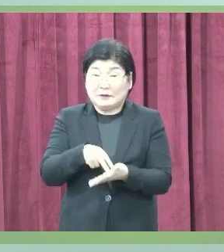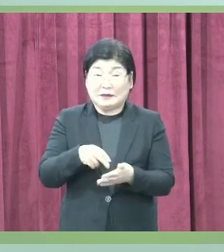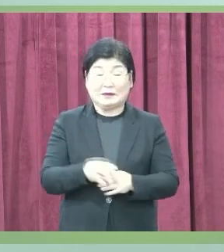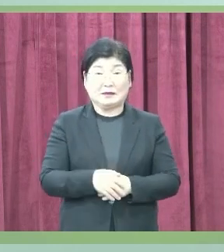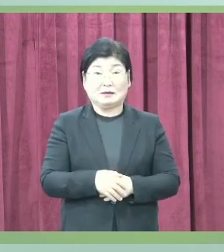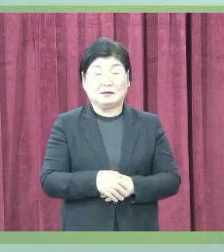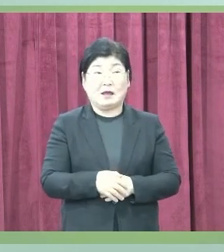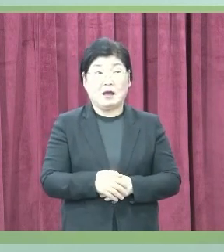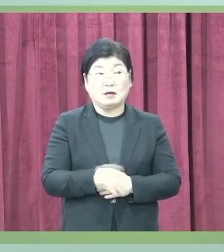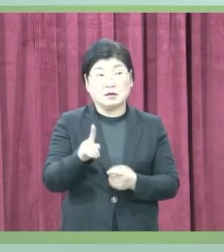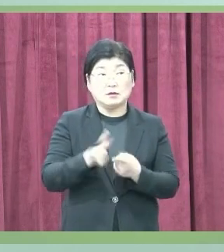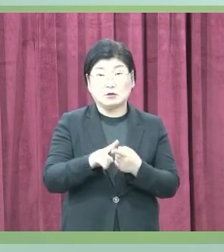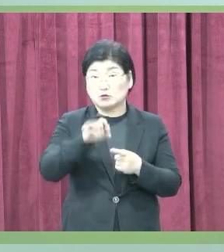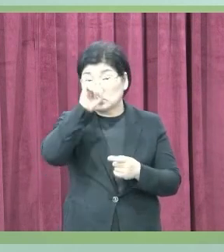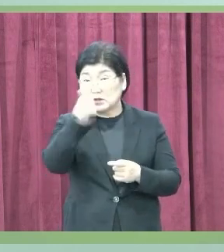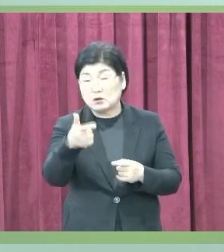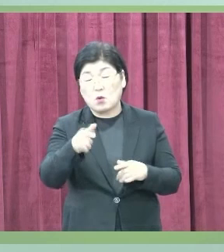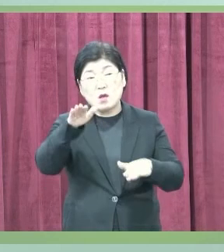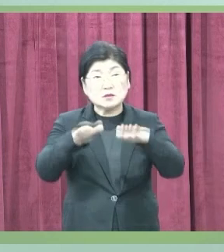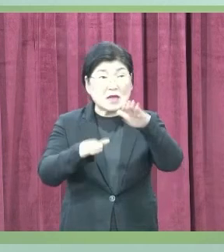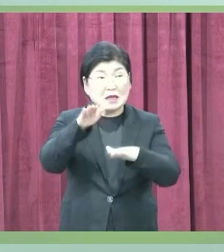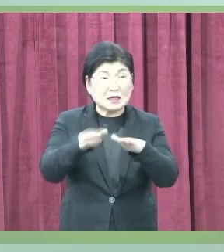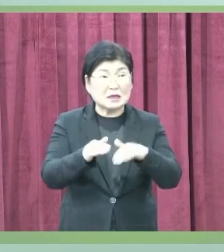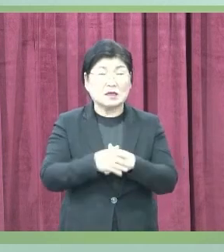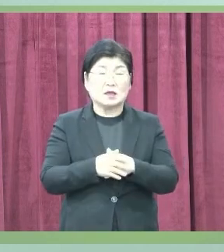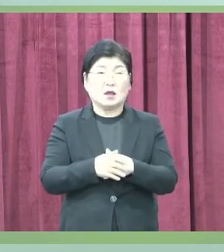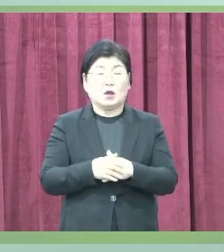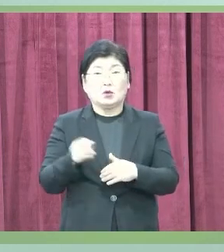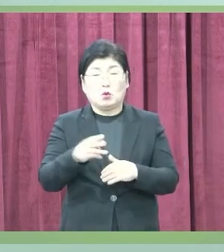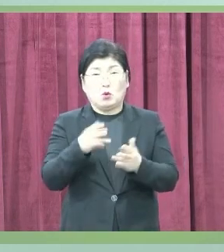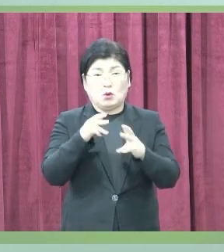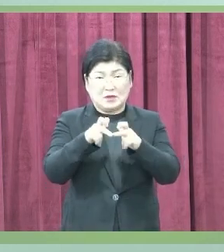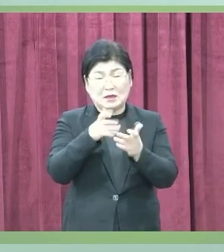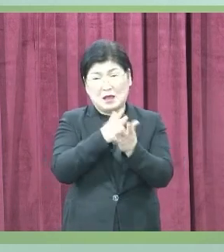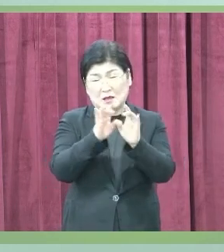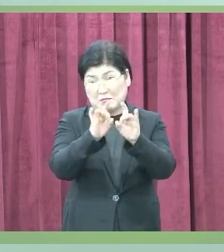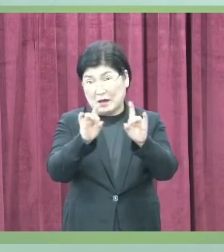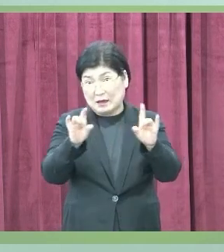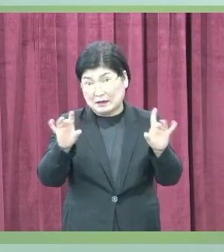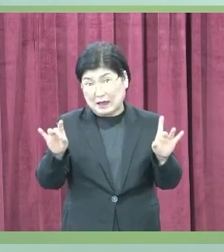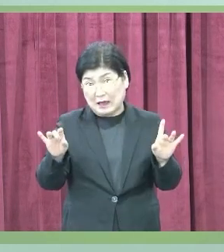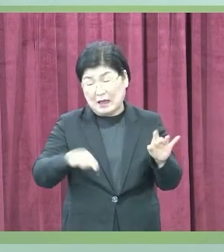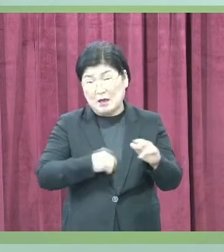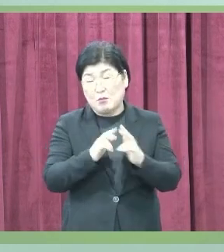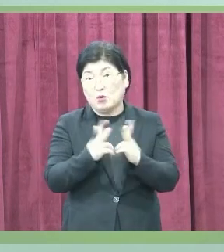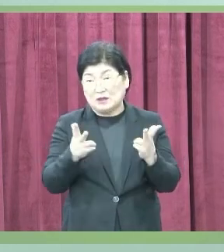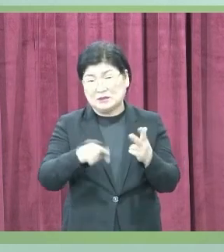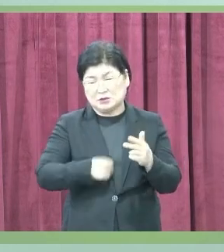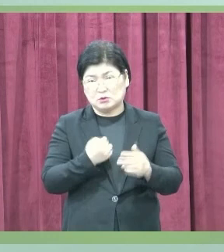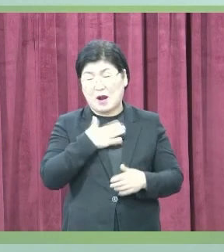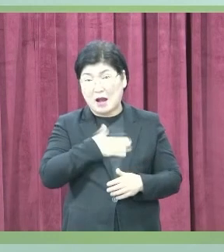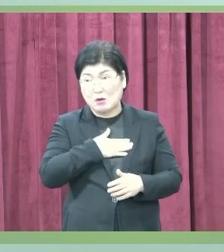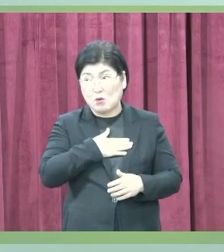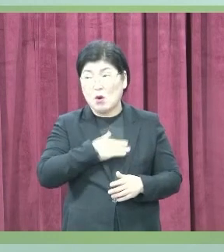이게 어떻게 안 좋고 얼마나 차이가, 특히 또 장애 유형별로도 어떻게 차이가 나는지를 본인 스스로가 알아서 자기